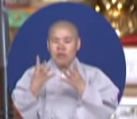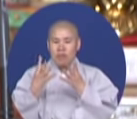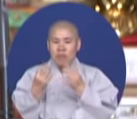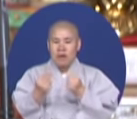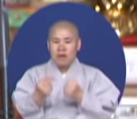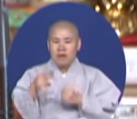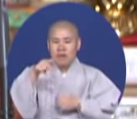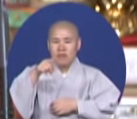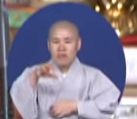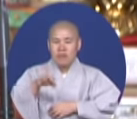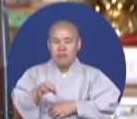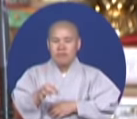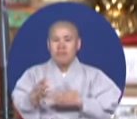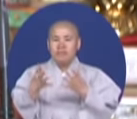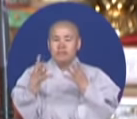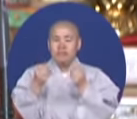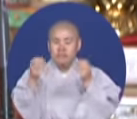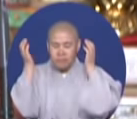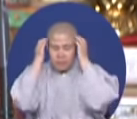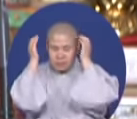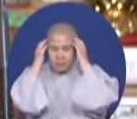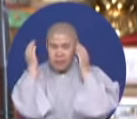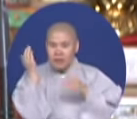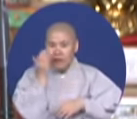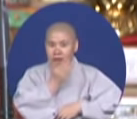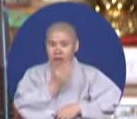중자인데 많은 고통 하나도 없고요.